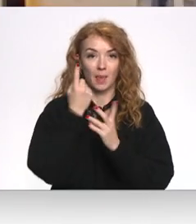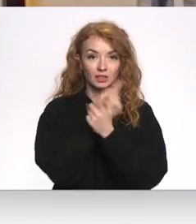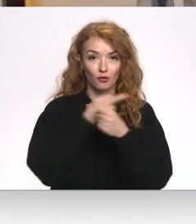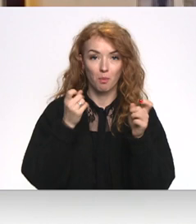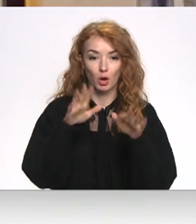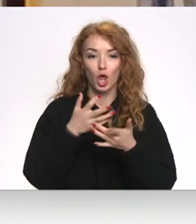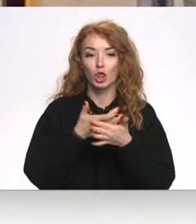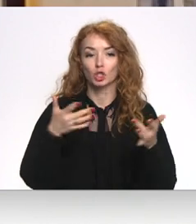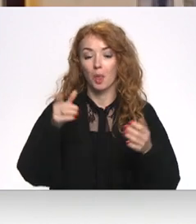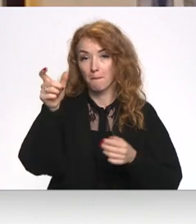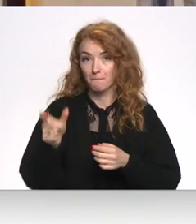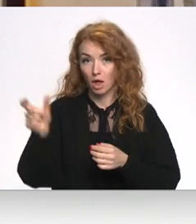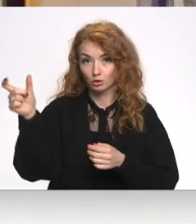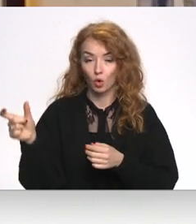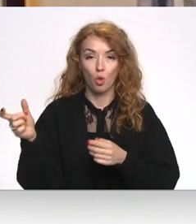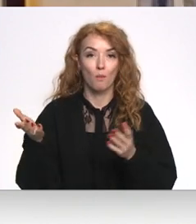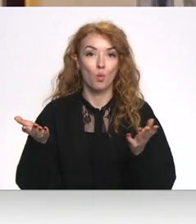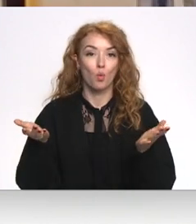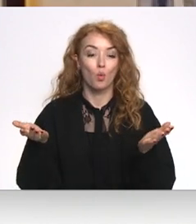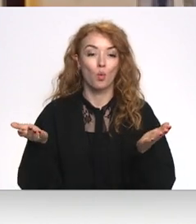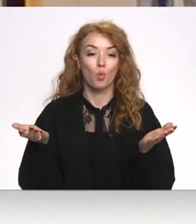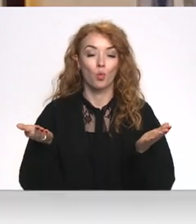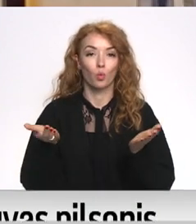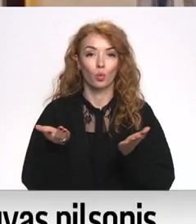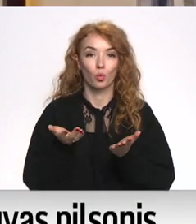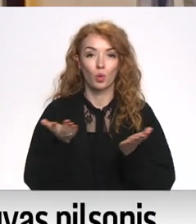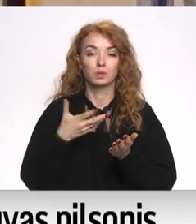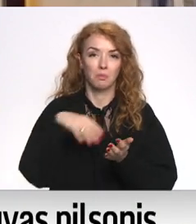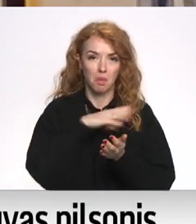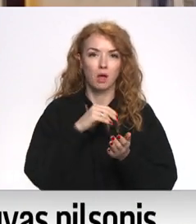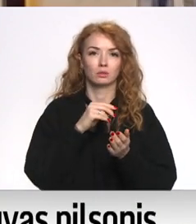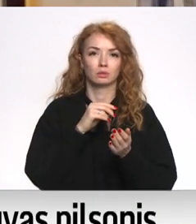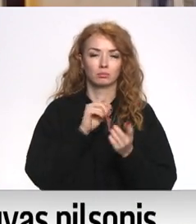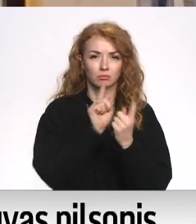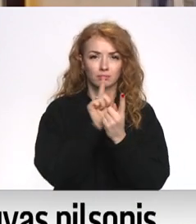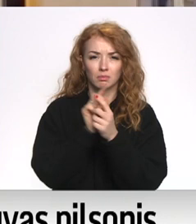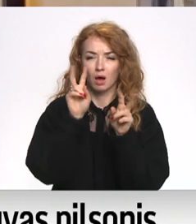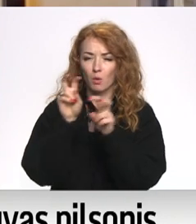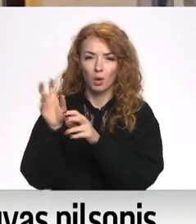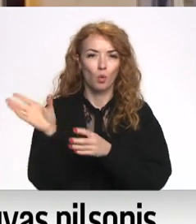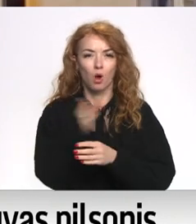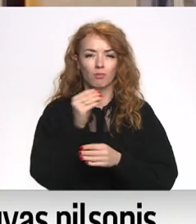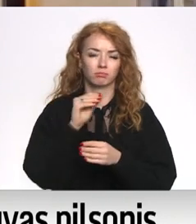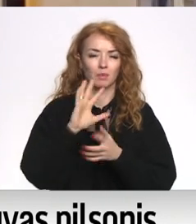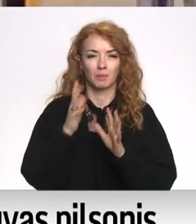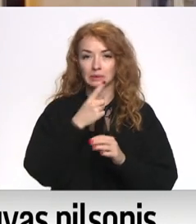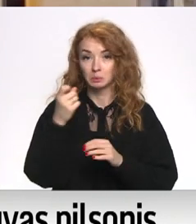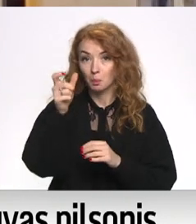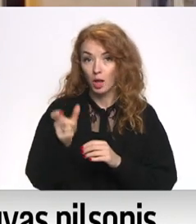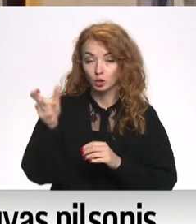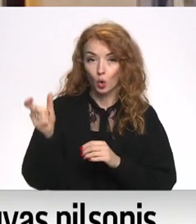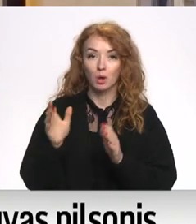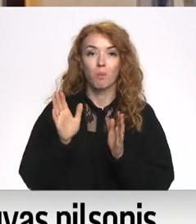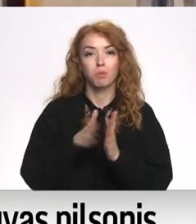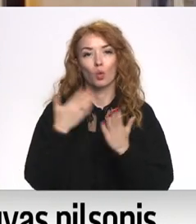dažādām personām, kur mēs pārbaudījām vairākās 100 personas dažādas, par kurām